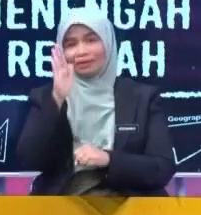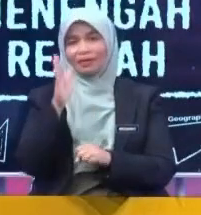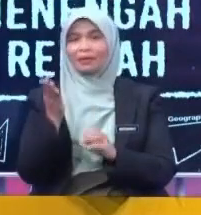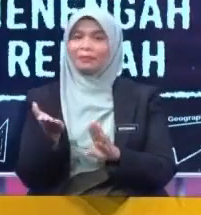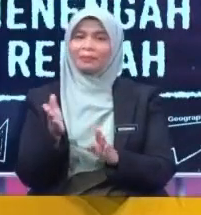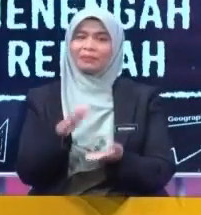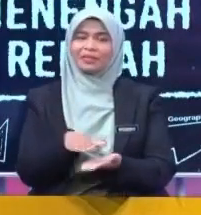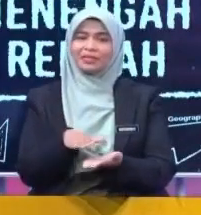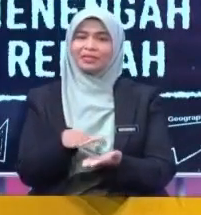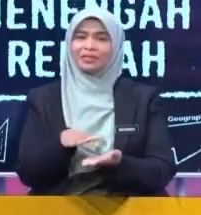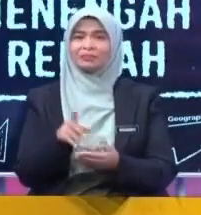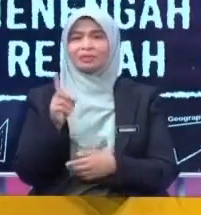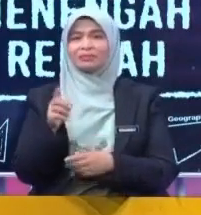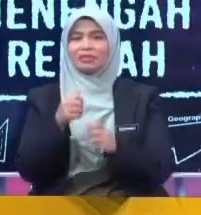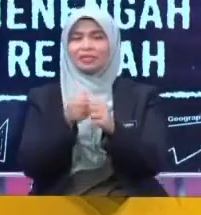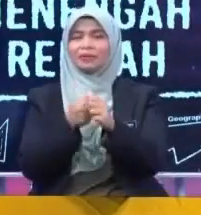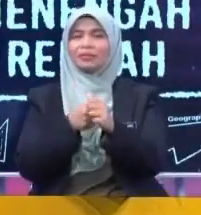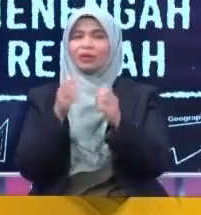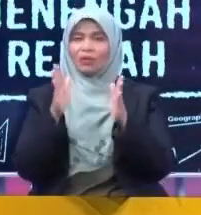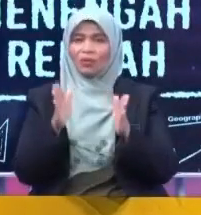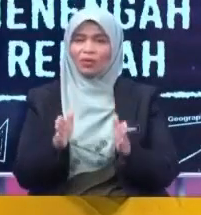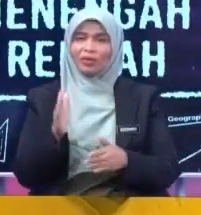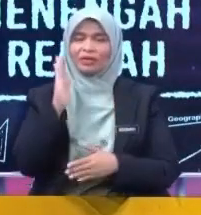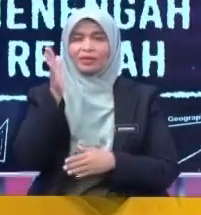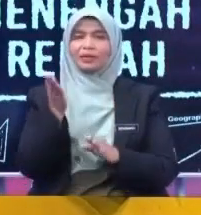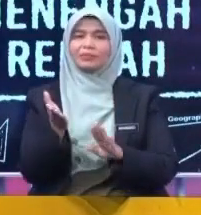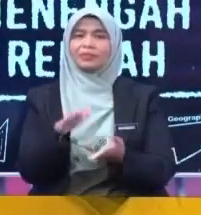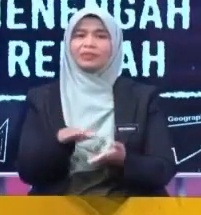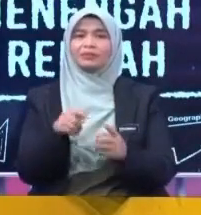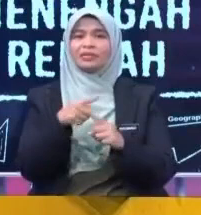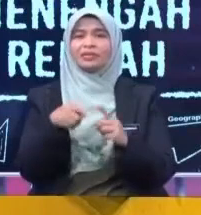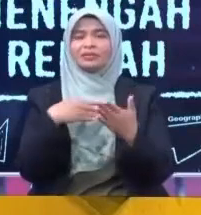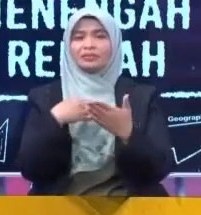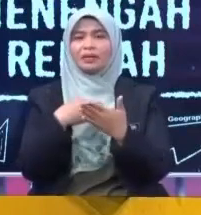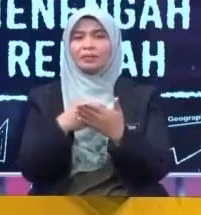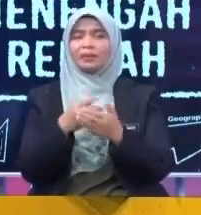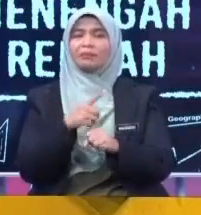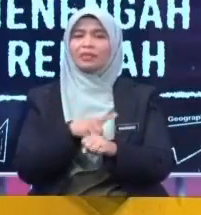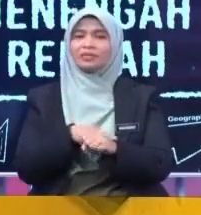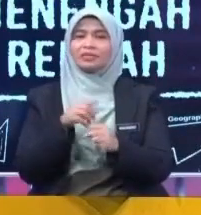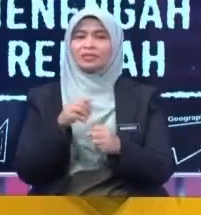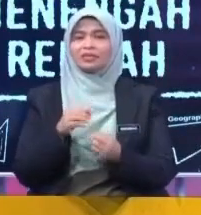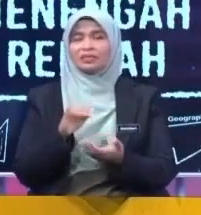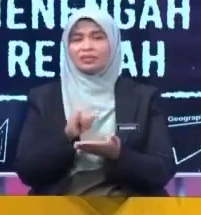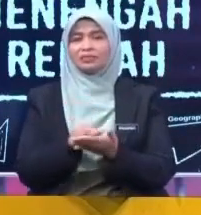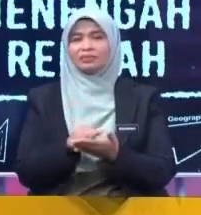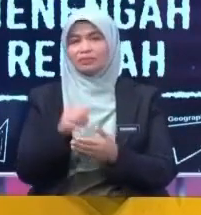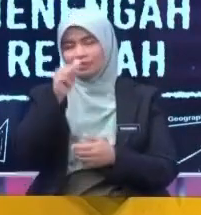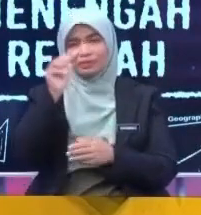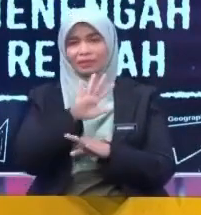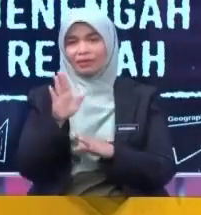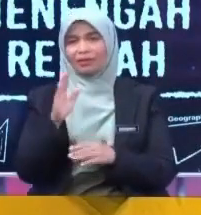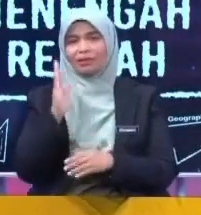akan merasa kematian ini. Dan bila sampai detik itu, Allah tidak akan lambatkan ataupun Allah tidak akan cepatkan